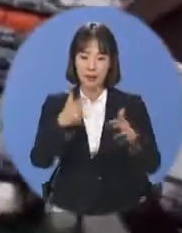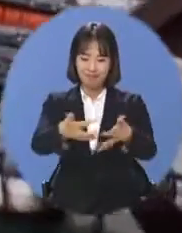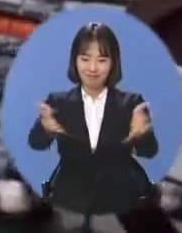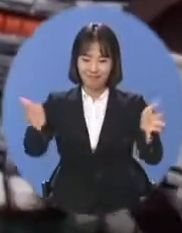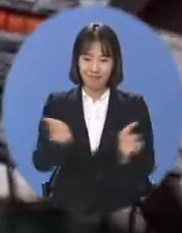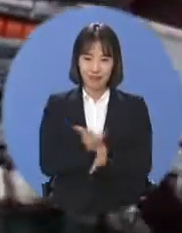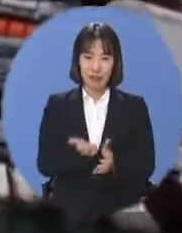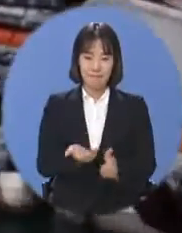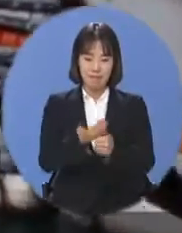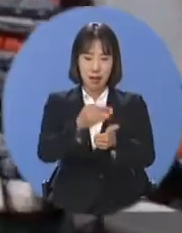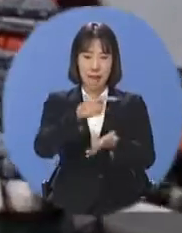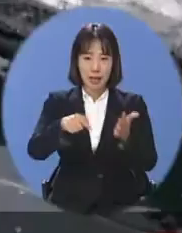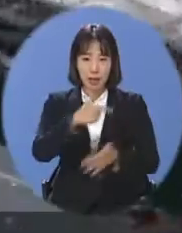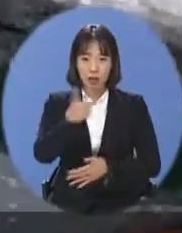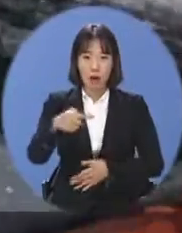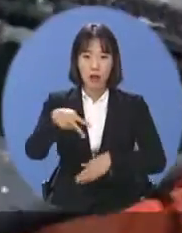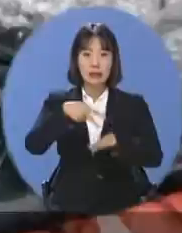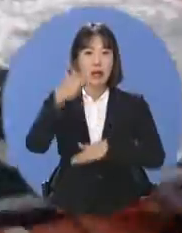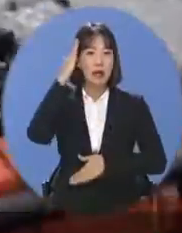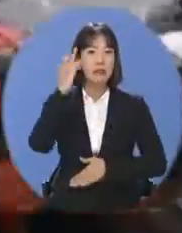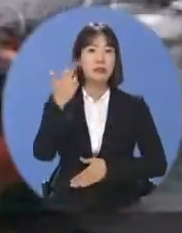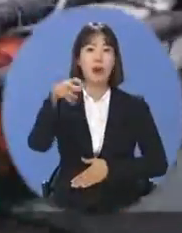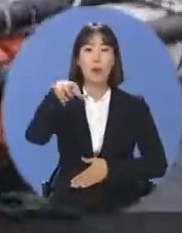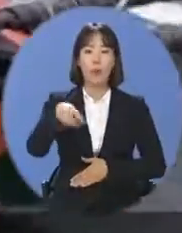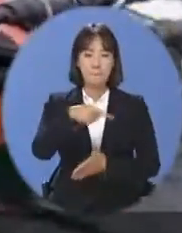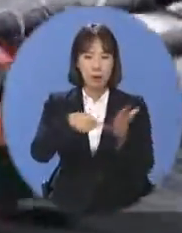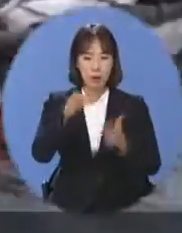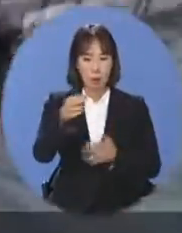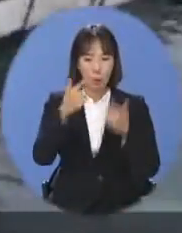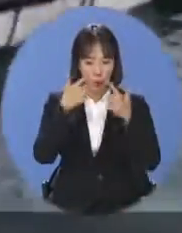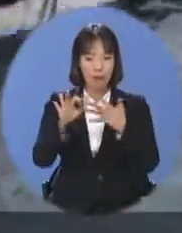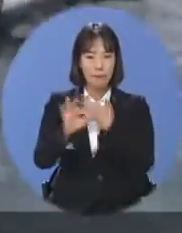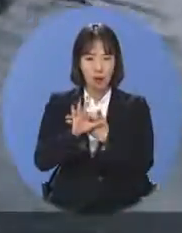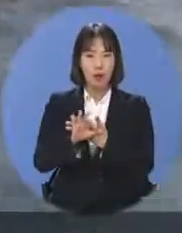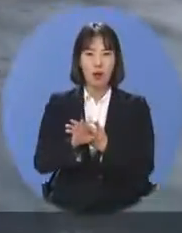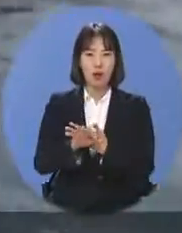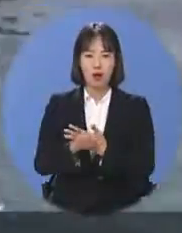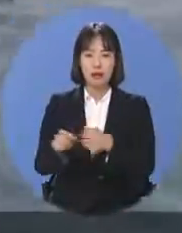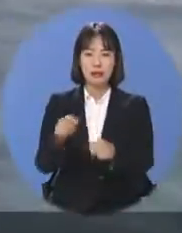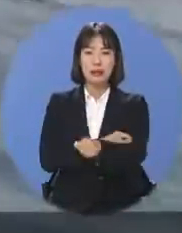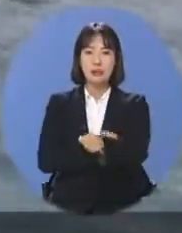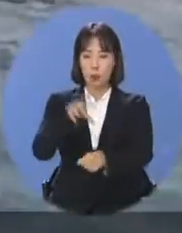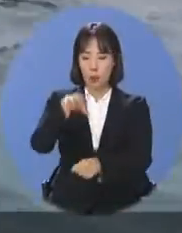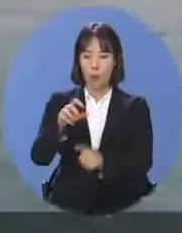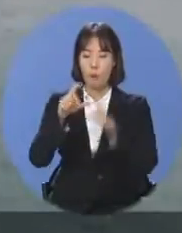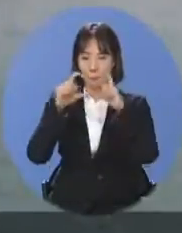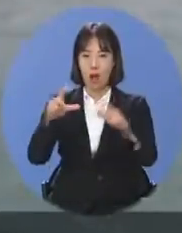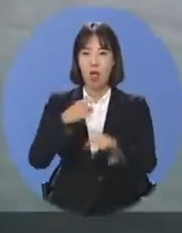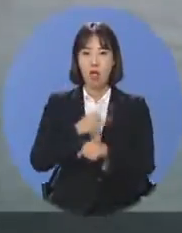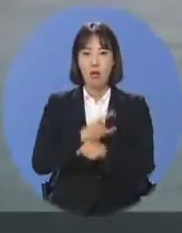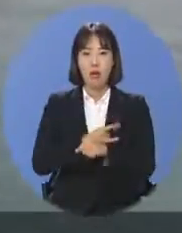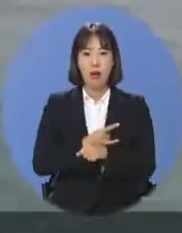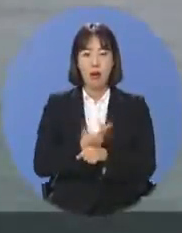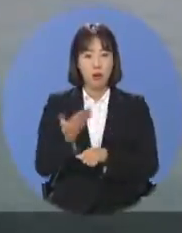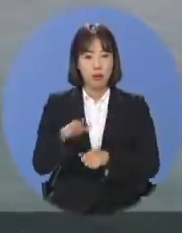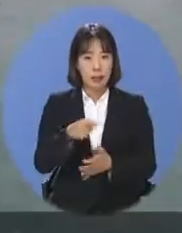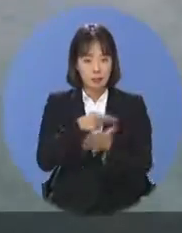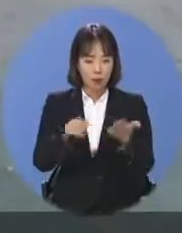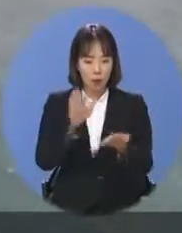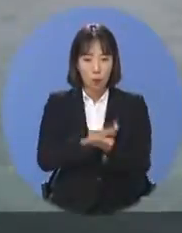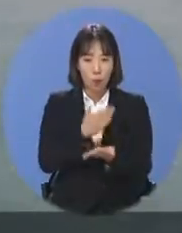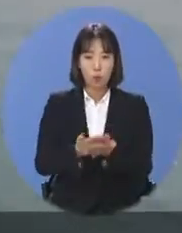큰 피해를 입은 신안군 흑산면은 피해 금액이 확정되는 대로 특별재난지역으로 선포될 예정입니다. 하지만 피해